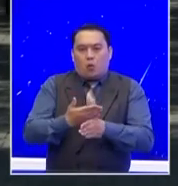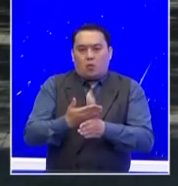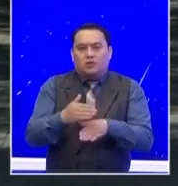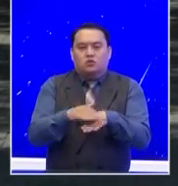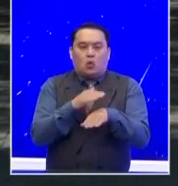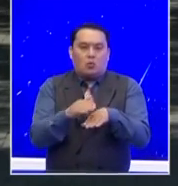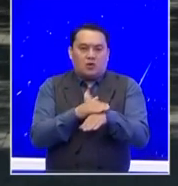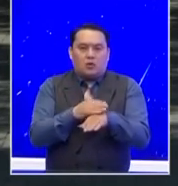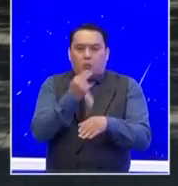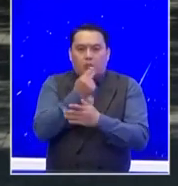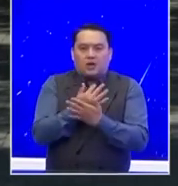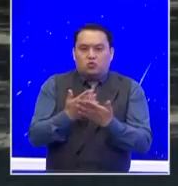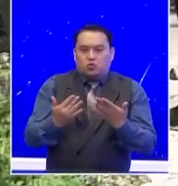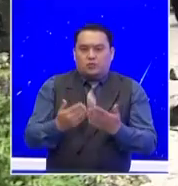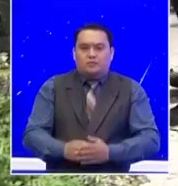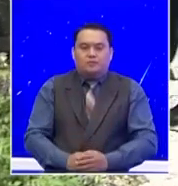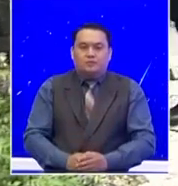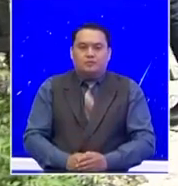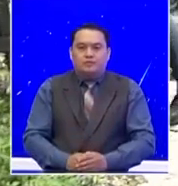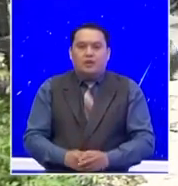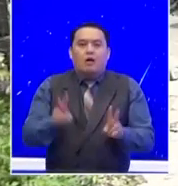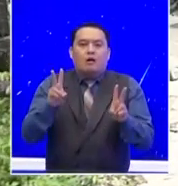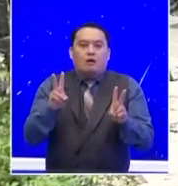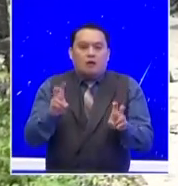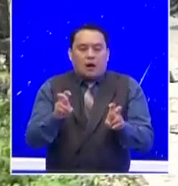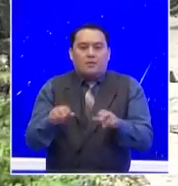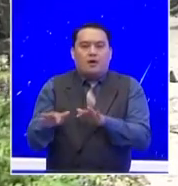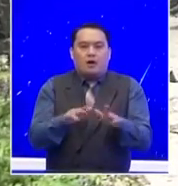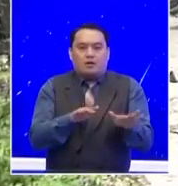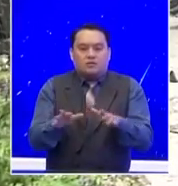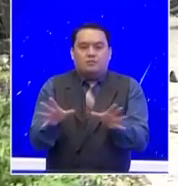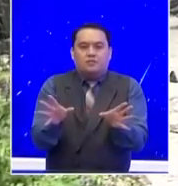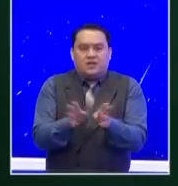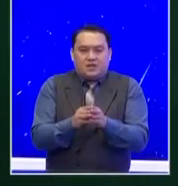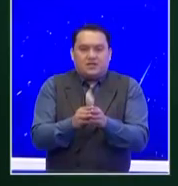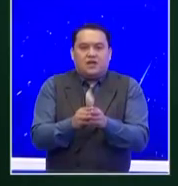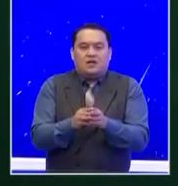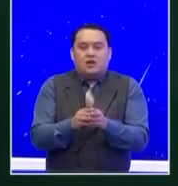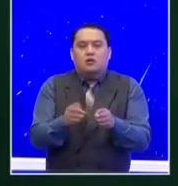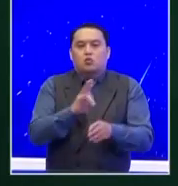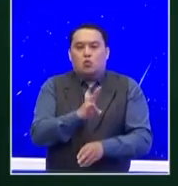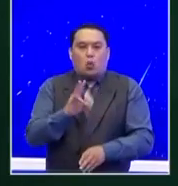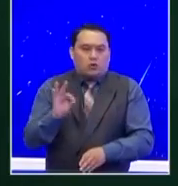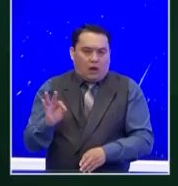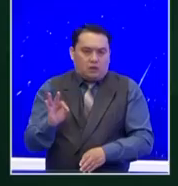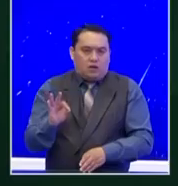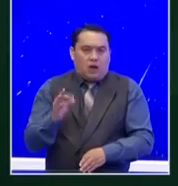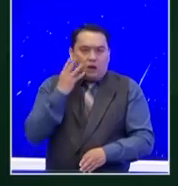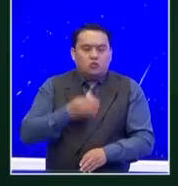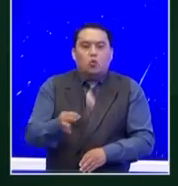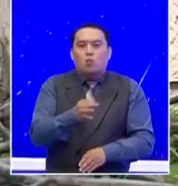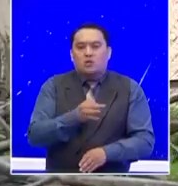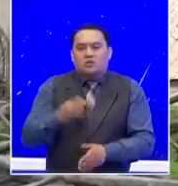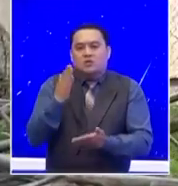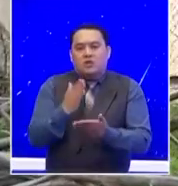благотворительная помощь в виде продуктовой корзины. В рамках республиканской акции «Безбергемис», инициированной партией «Нур Отан», в Алматинском регионе с